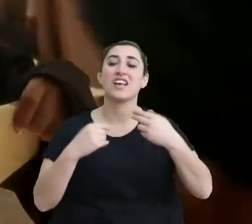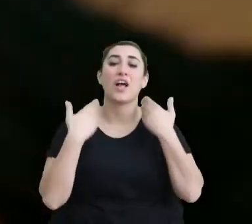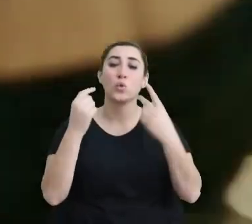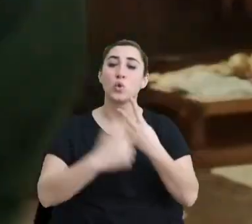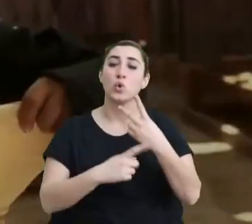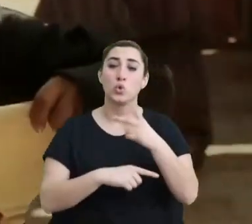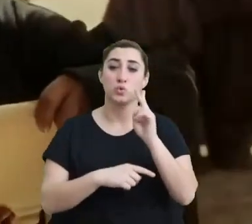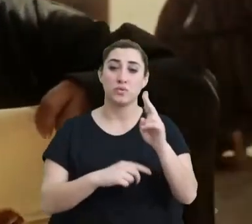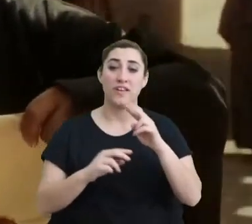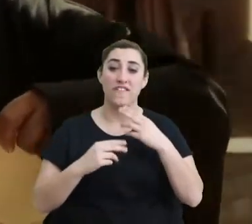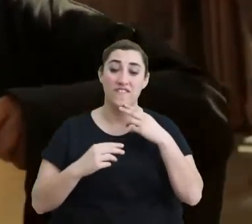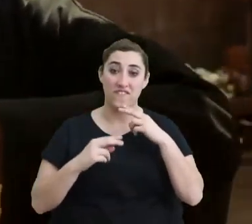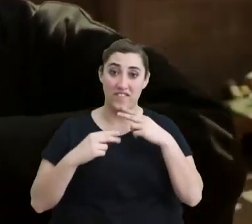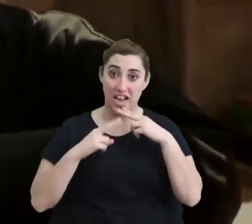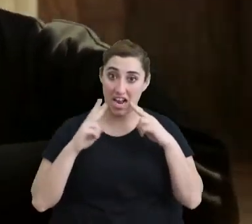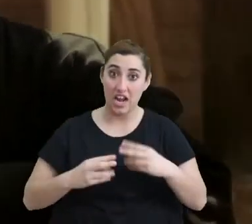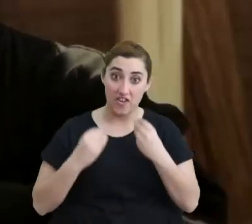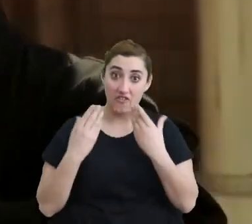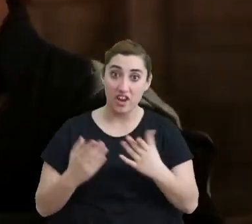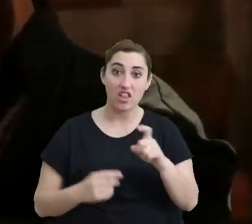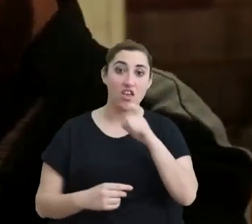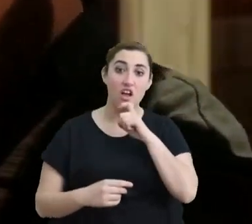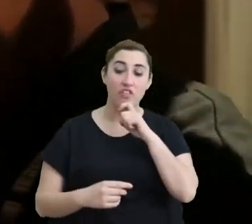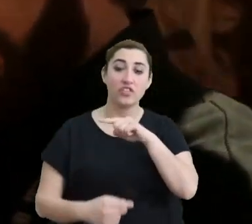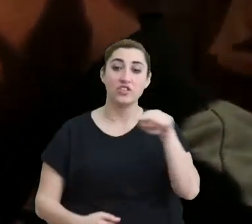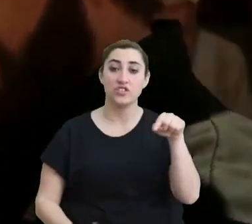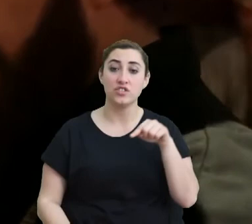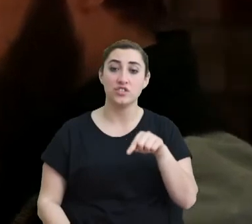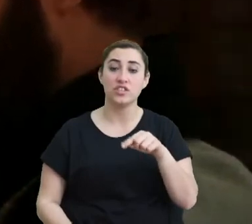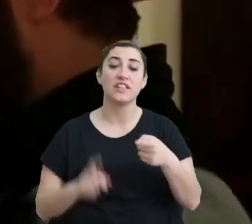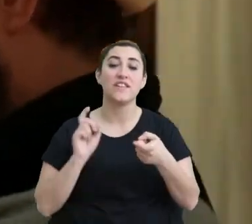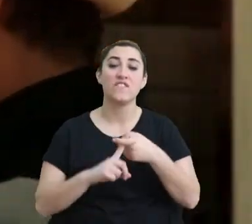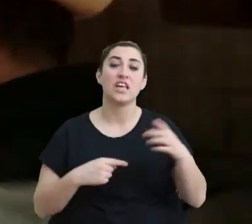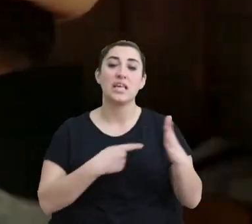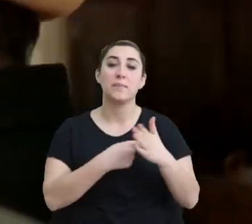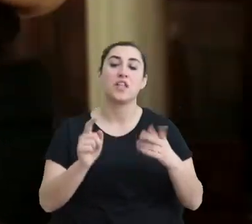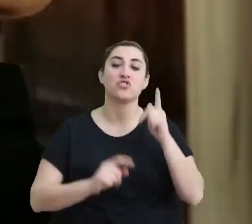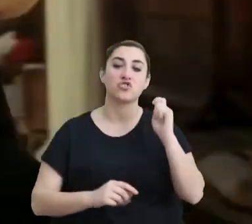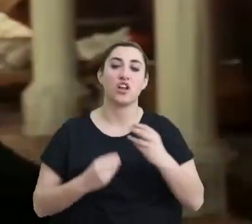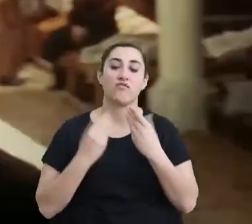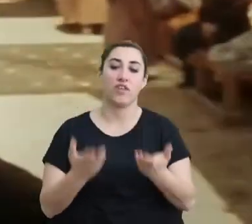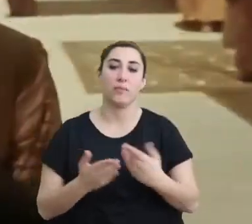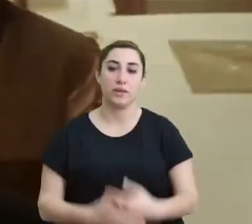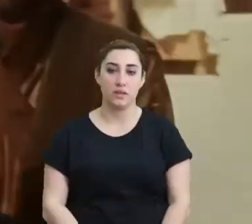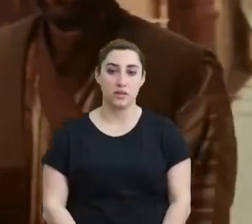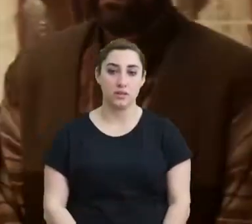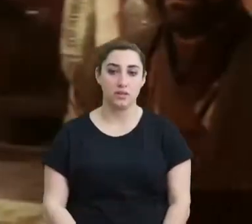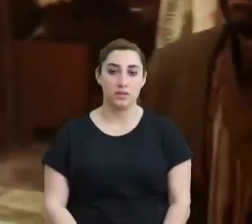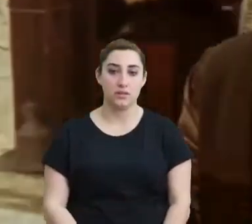Yunus tarafından verilen hükmün yanlışlığını ve iptalini şart kılmaktadır.